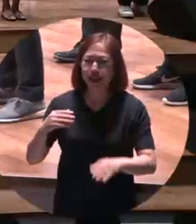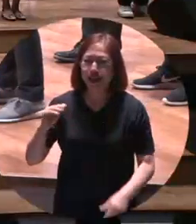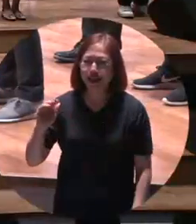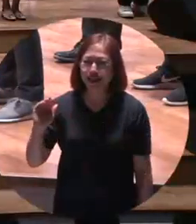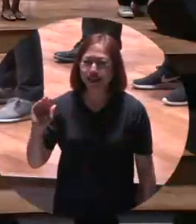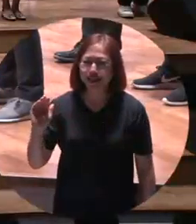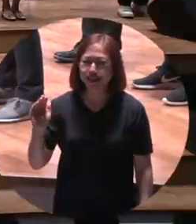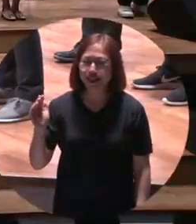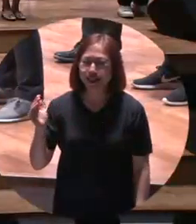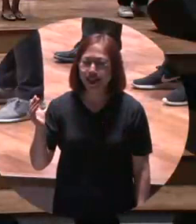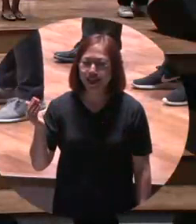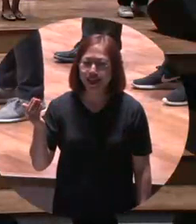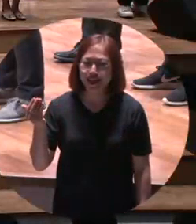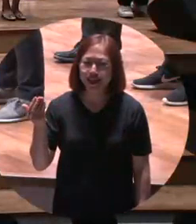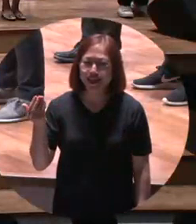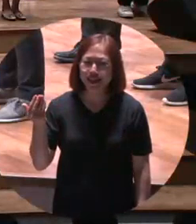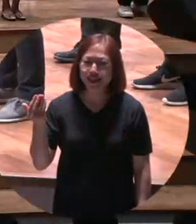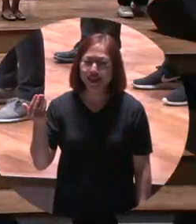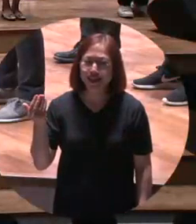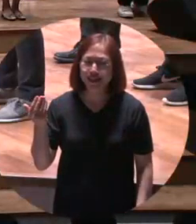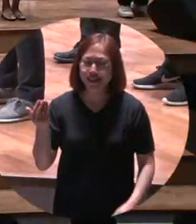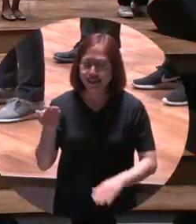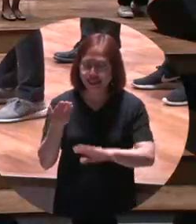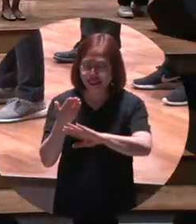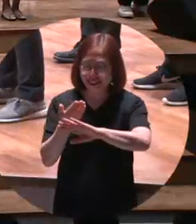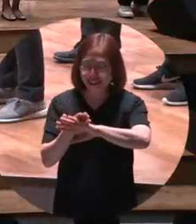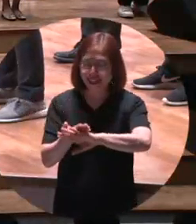해답 되시네